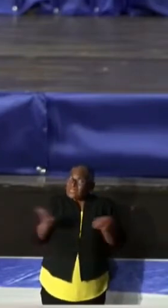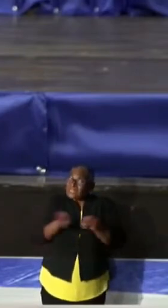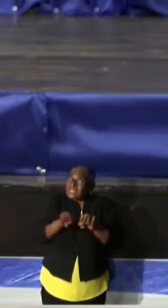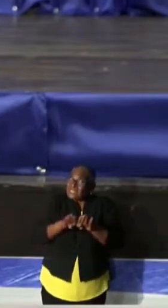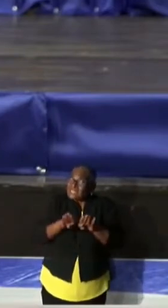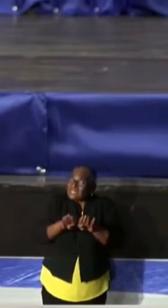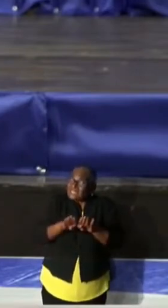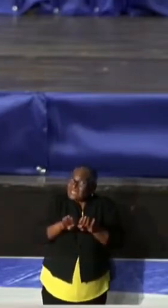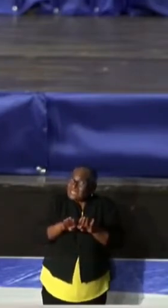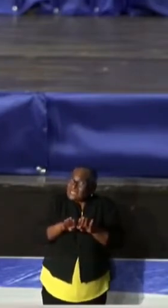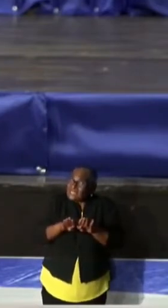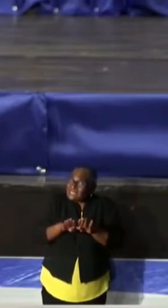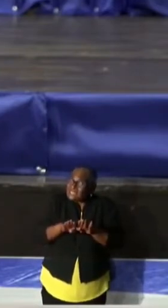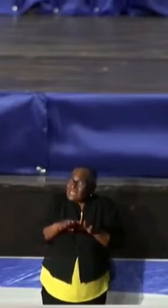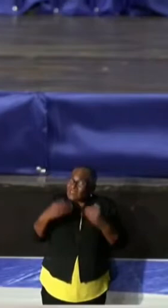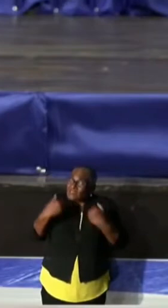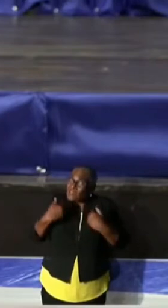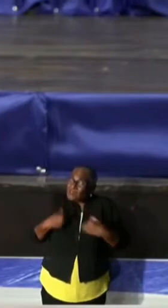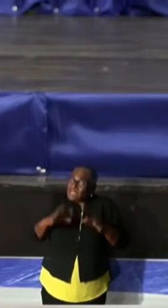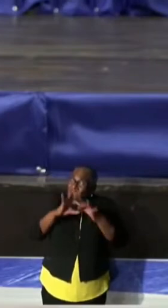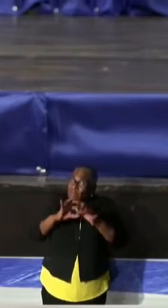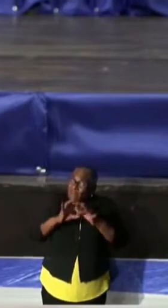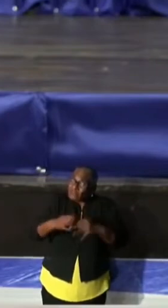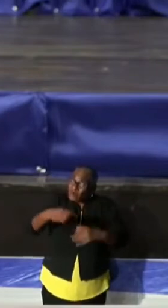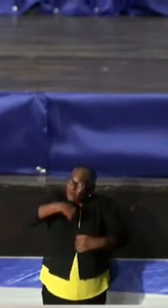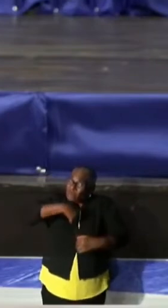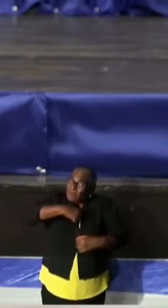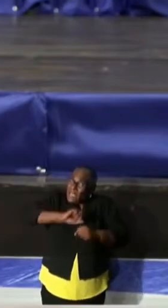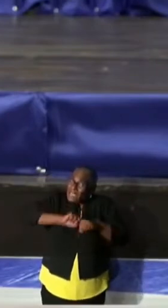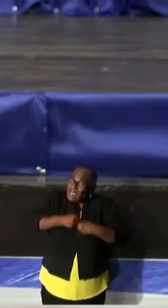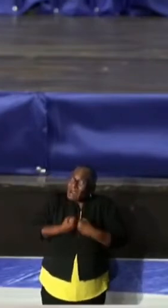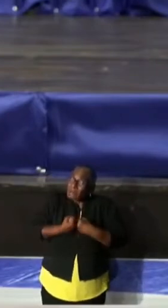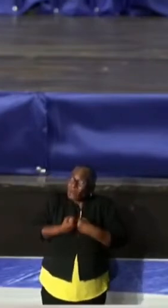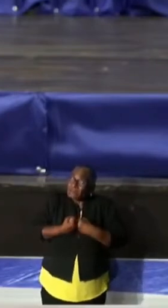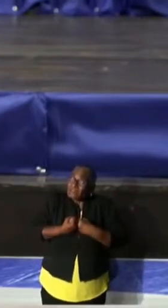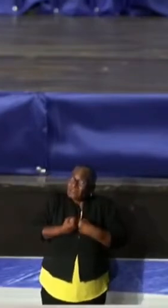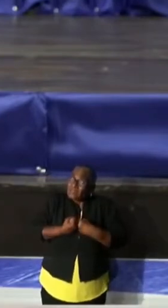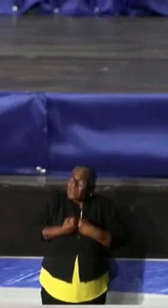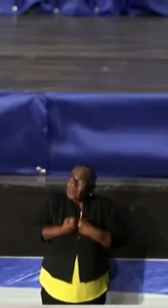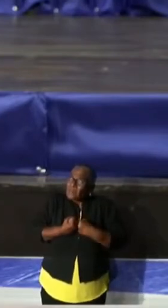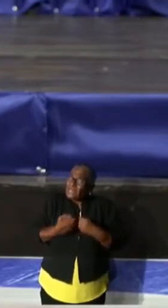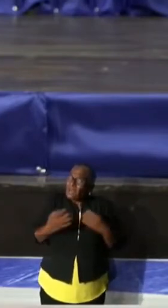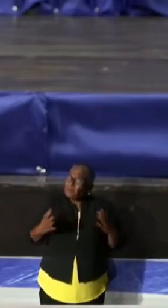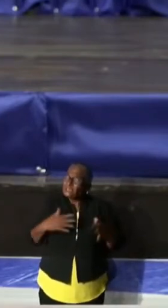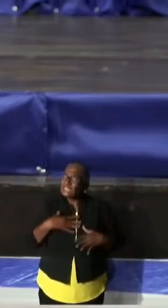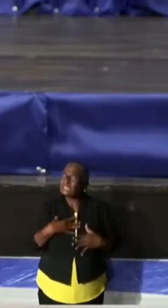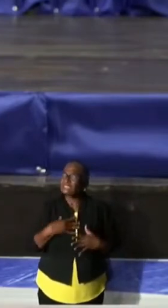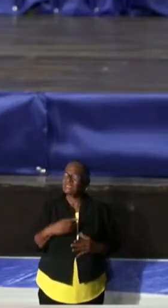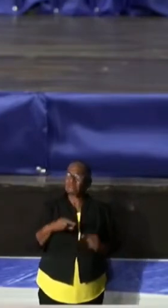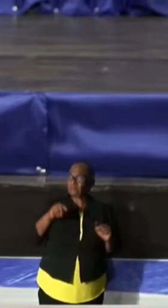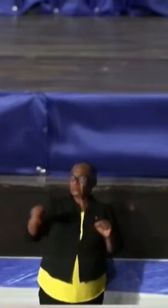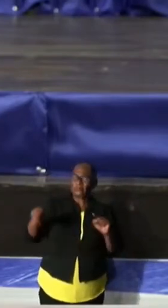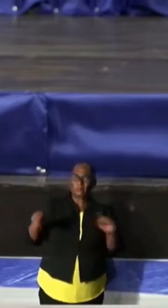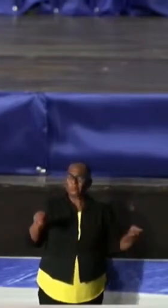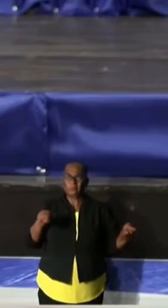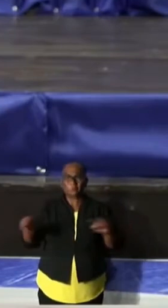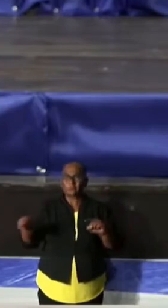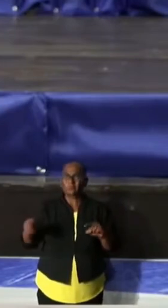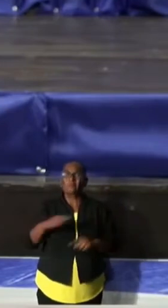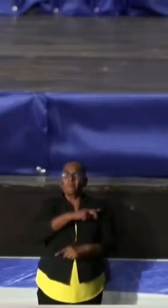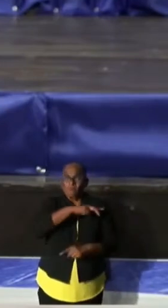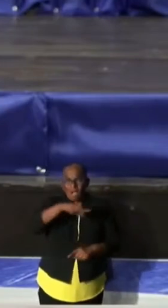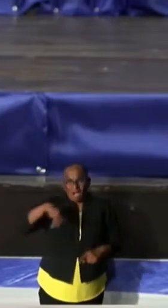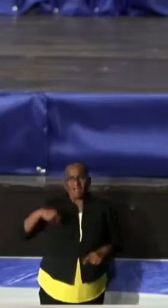ons vertrouwen geschaad hebben? En dat wil ik niet generaliseren, maar dan moet ik als overheid en als verantwoordelijke